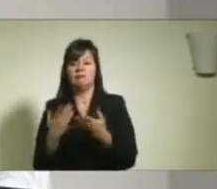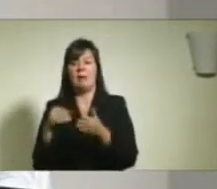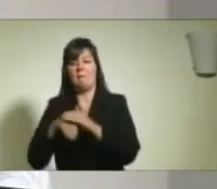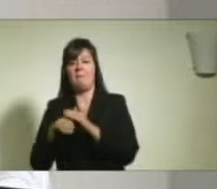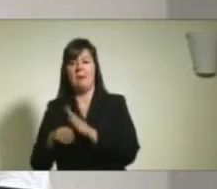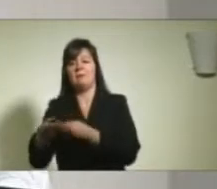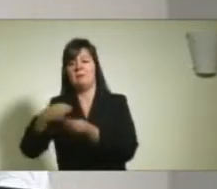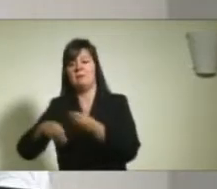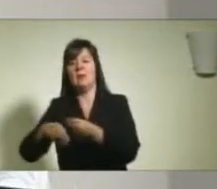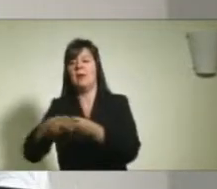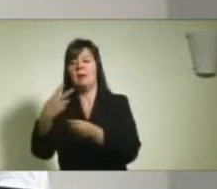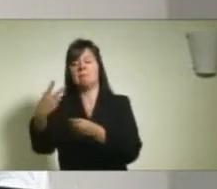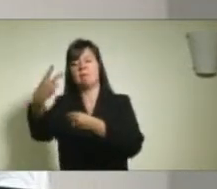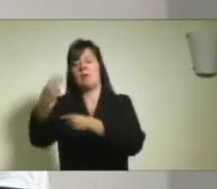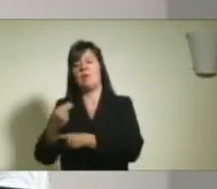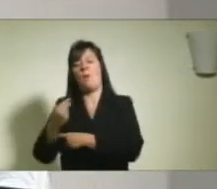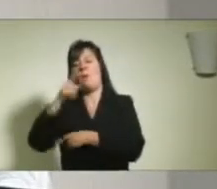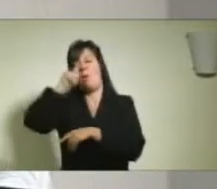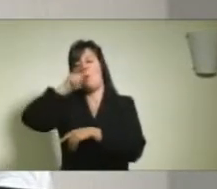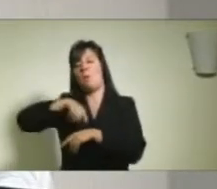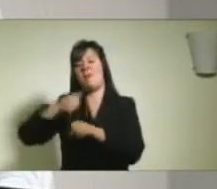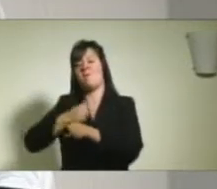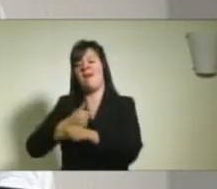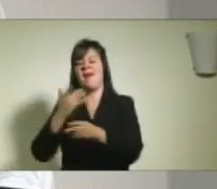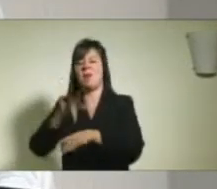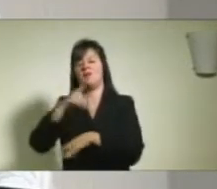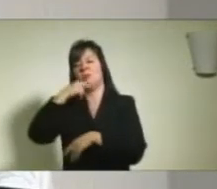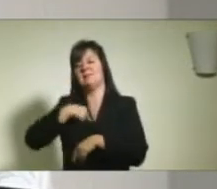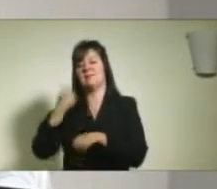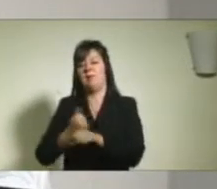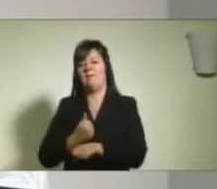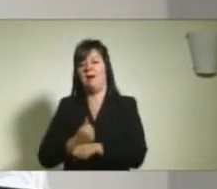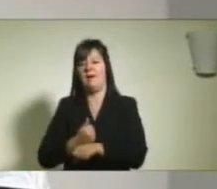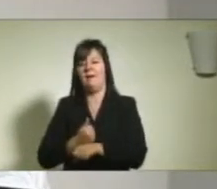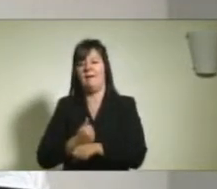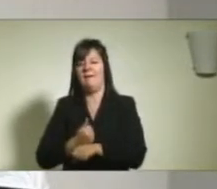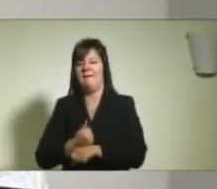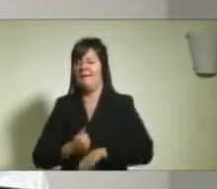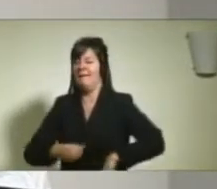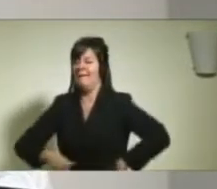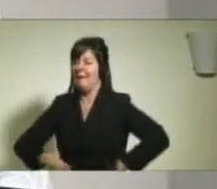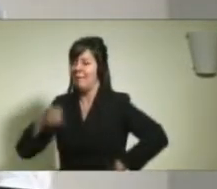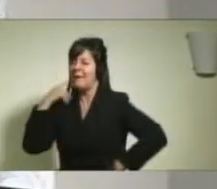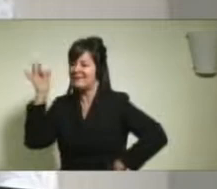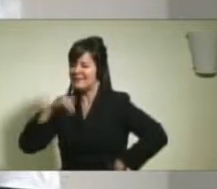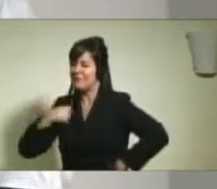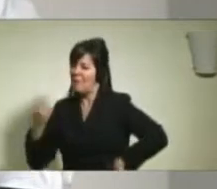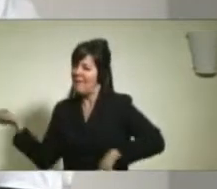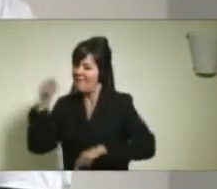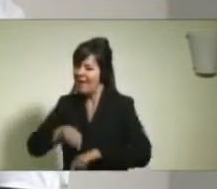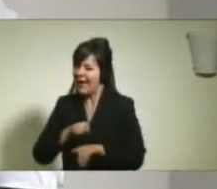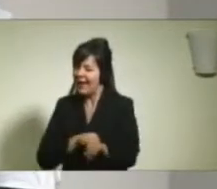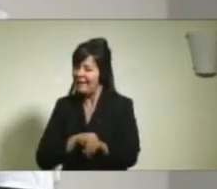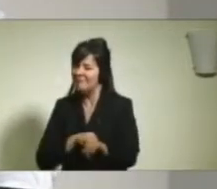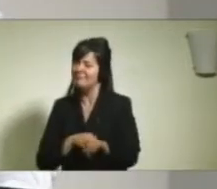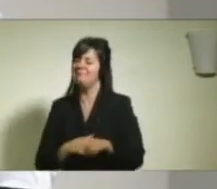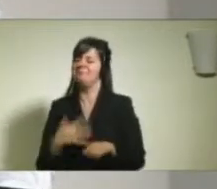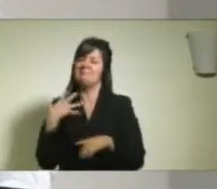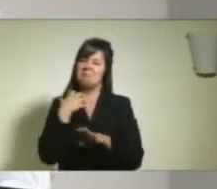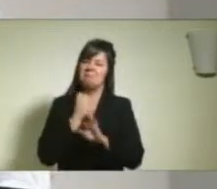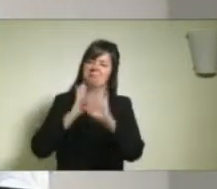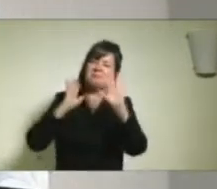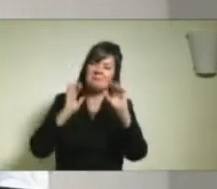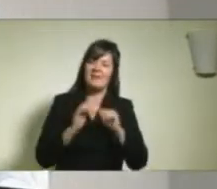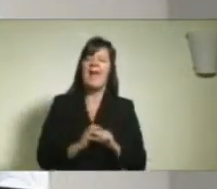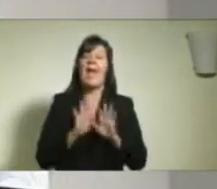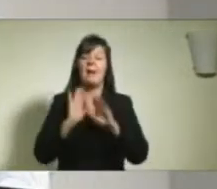et elle m'a dit non, je ne peux pas le faire parce qu'on m'a dit de ne pas le faire. Je pense qu'ils savaient que j'allais arriver. En tout cas, ensuite, je suis